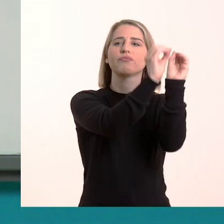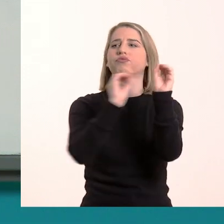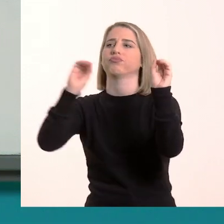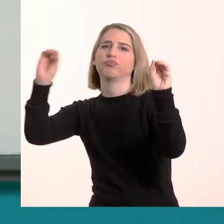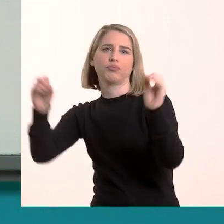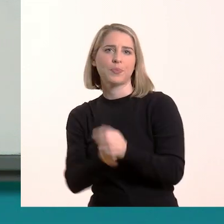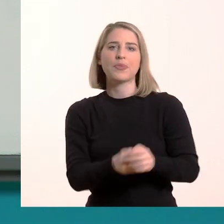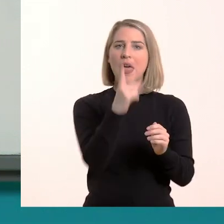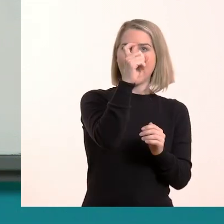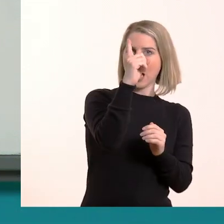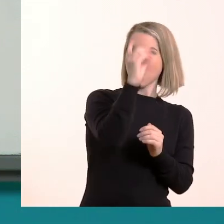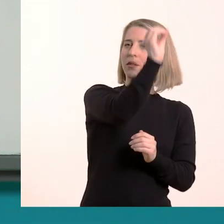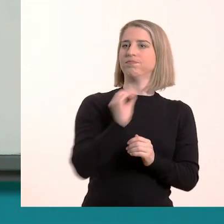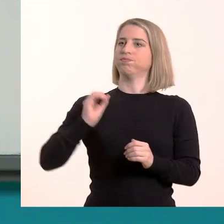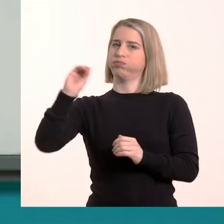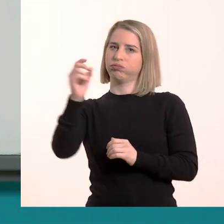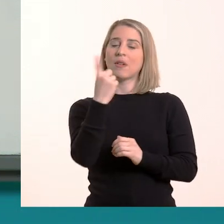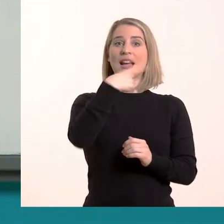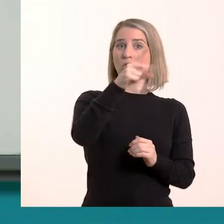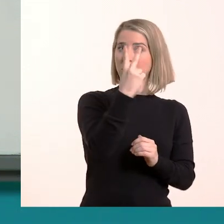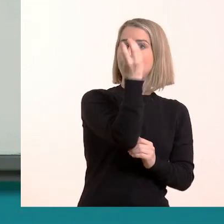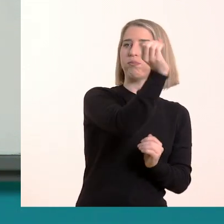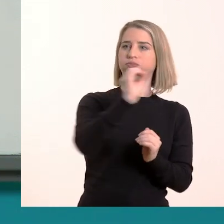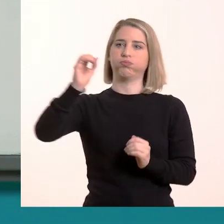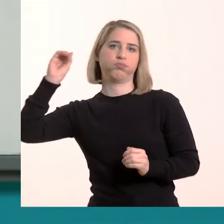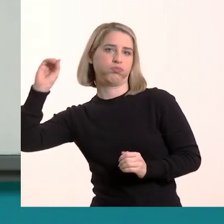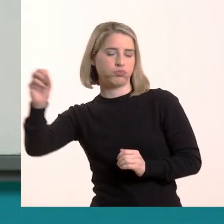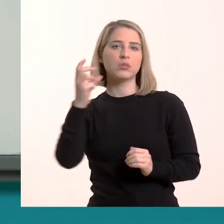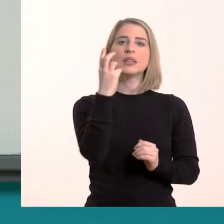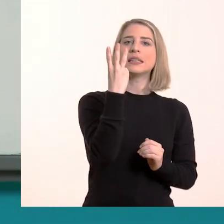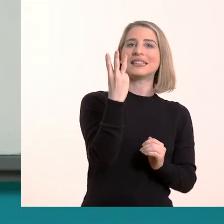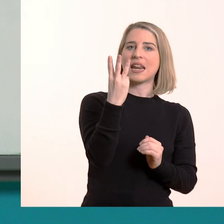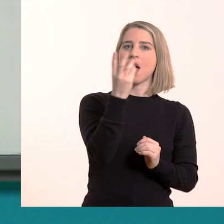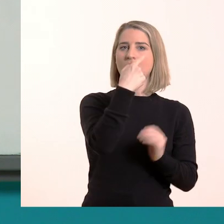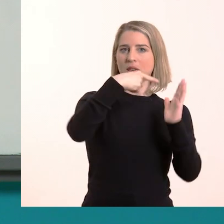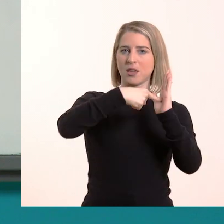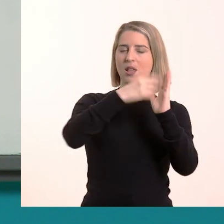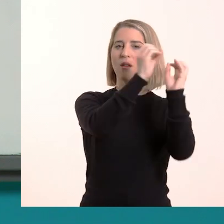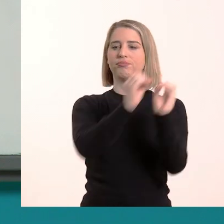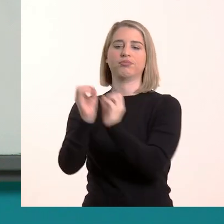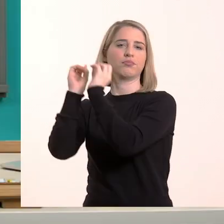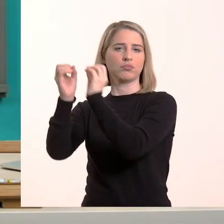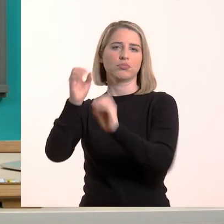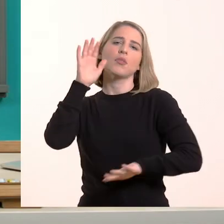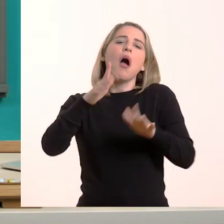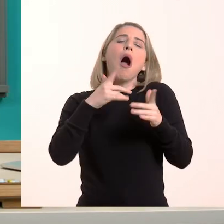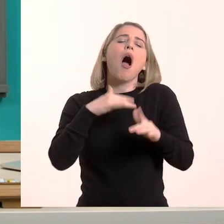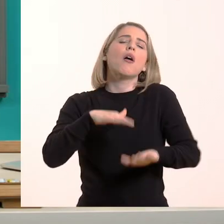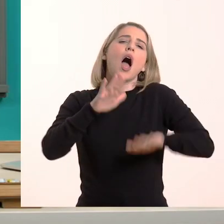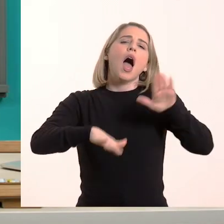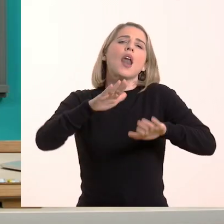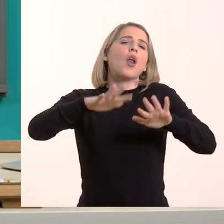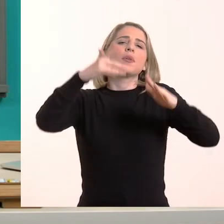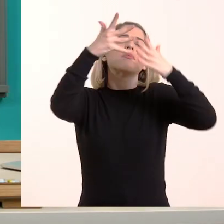για το 10, 2 για το 100, 3 για το 1000 και ούτω καθεξής αν είχαμε μεγαλύτερο αριθμό με μηδενικά.